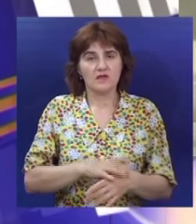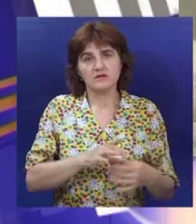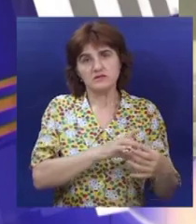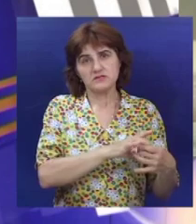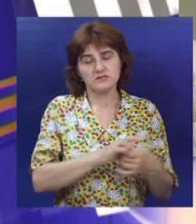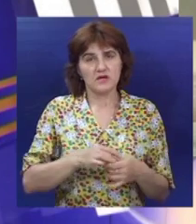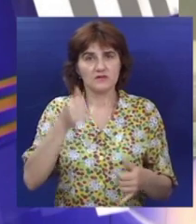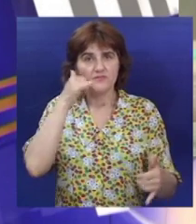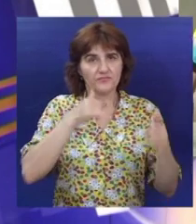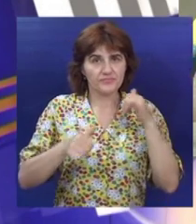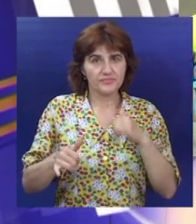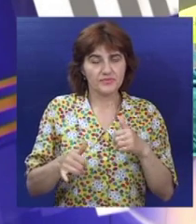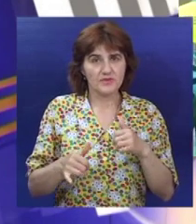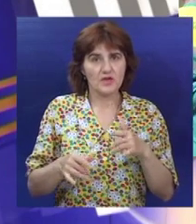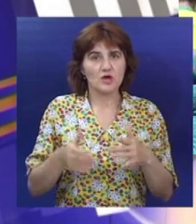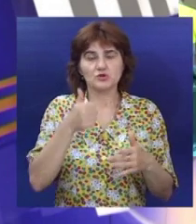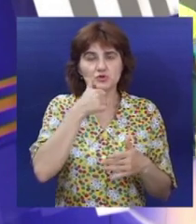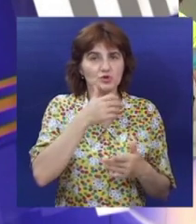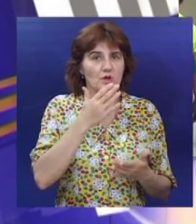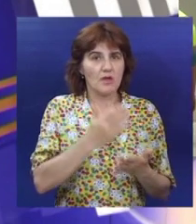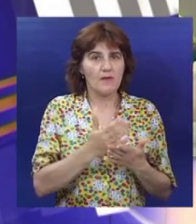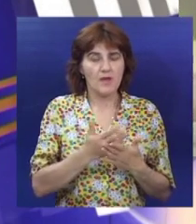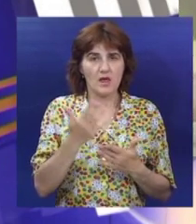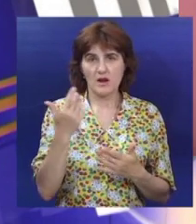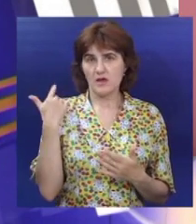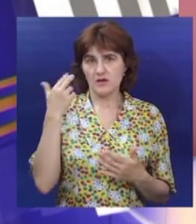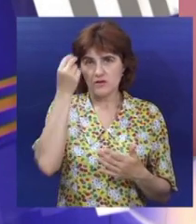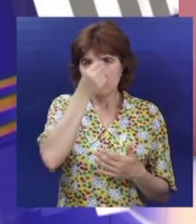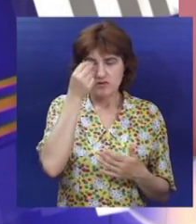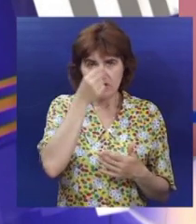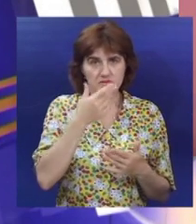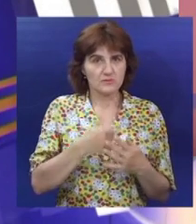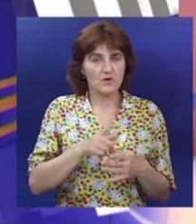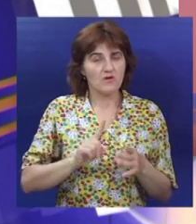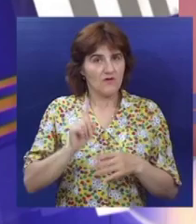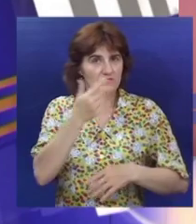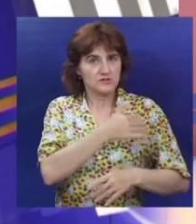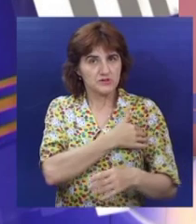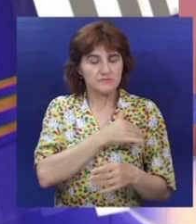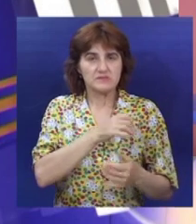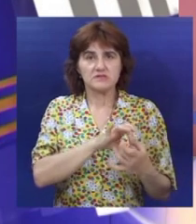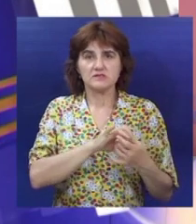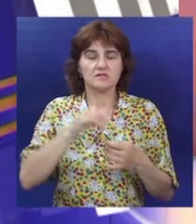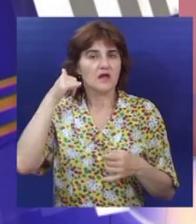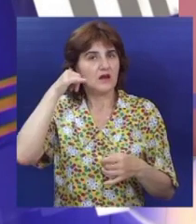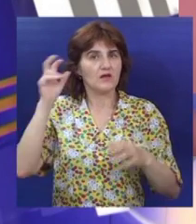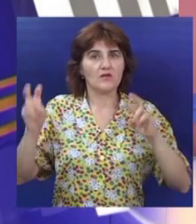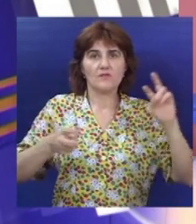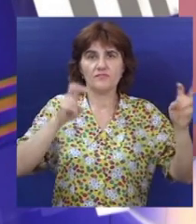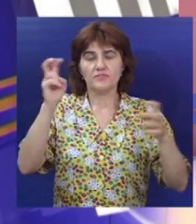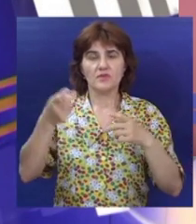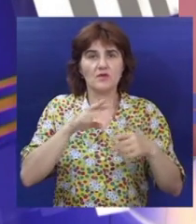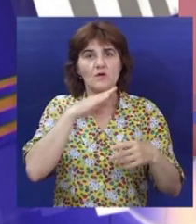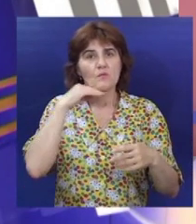ekipe konstantno su na terenu. Ono što se dešavalo poslednjih nedelju dana zbog visokih temperatura, to su učestali pozivi na javnim